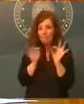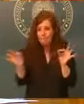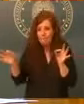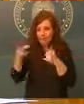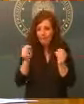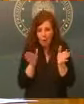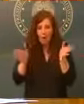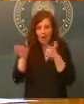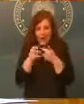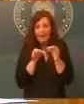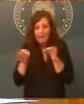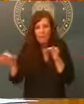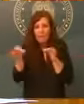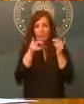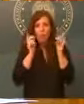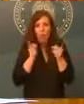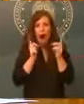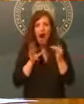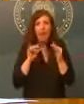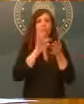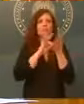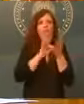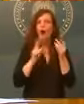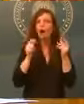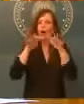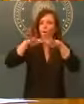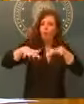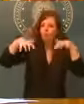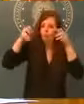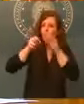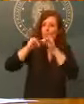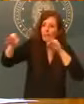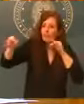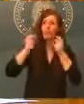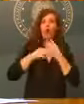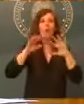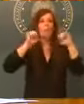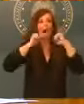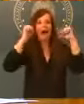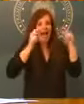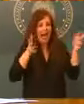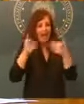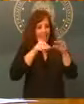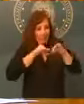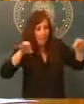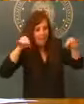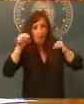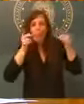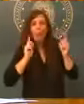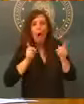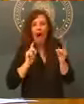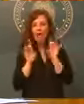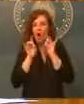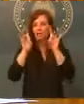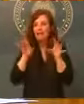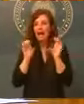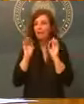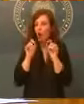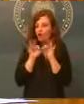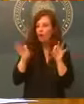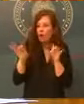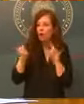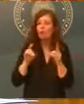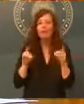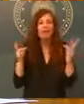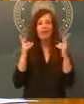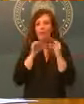delle nostre scuole, quanti negli auditorium, quanti nelle palestre, quanti nelle sale docenti. Questo software lo abbiamo creato.